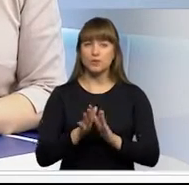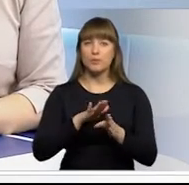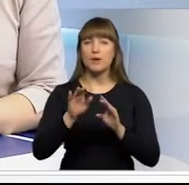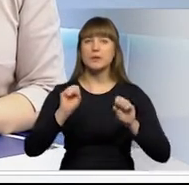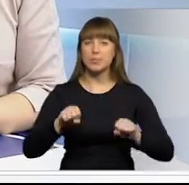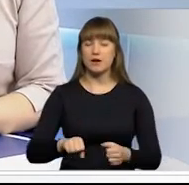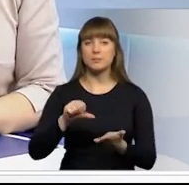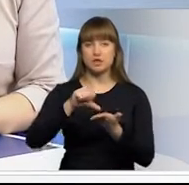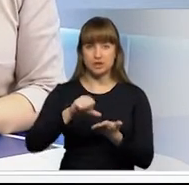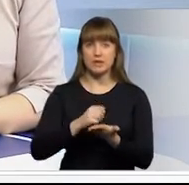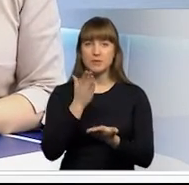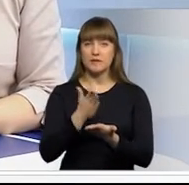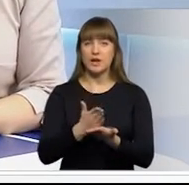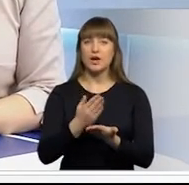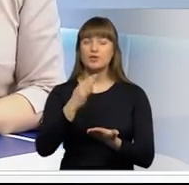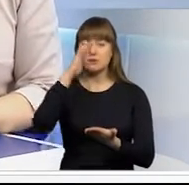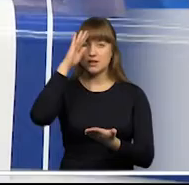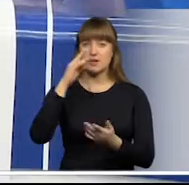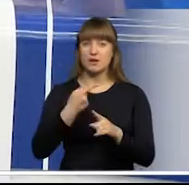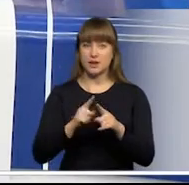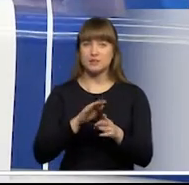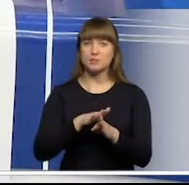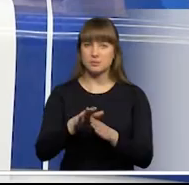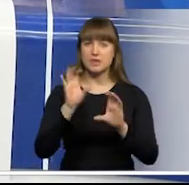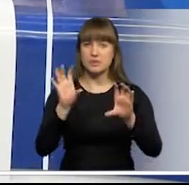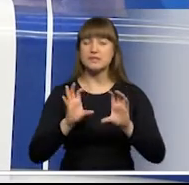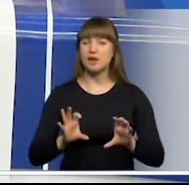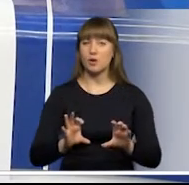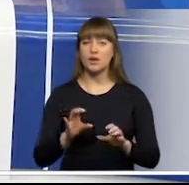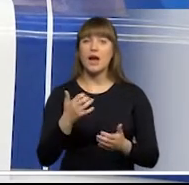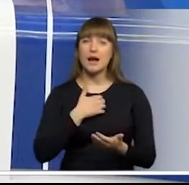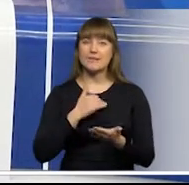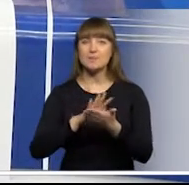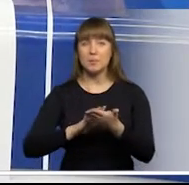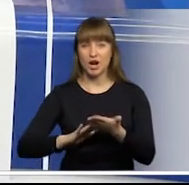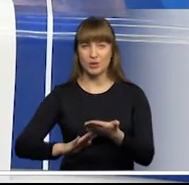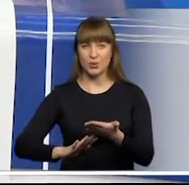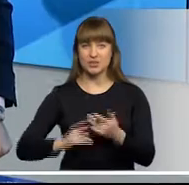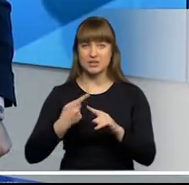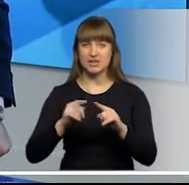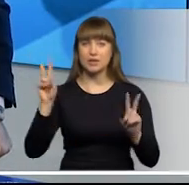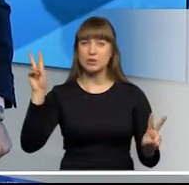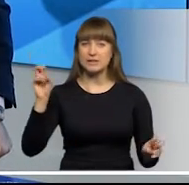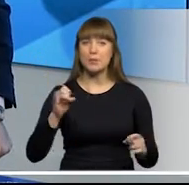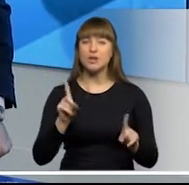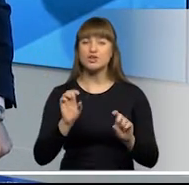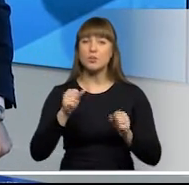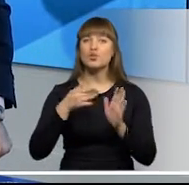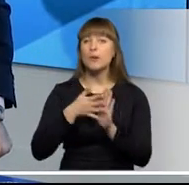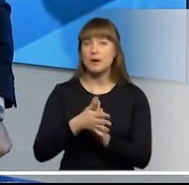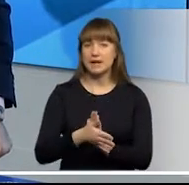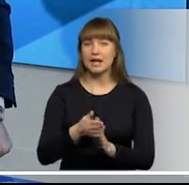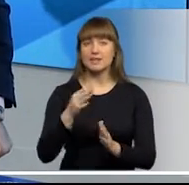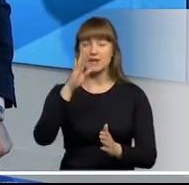членами являются они исполнения этого закона. Вот как раз таки хотел бы продолжить эту тему. На что можно потратить материнский